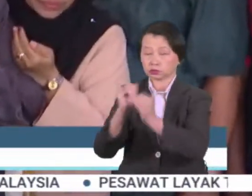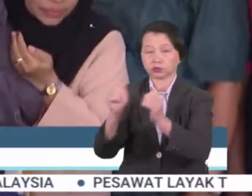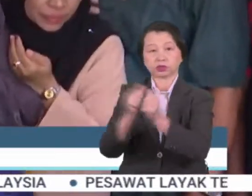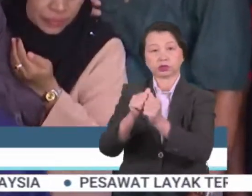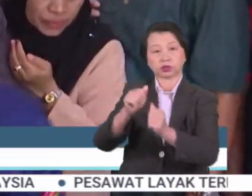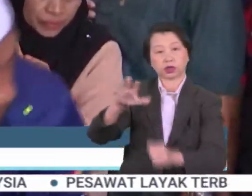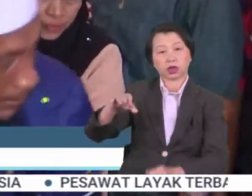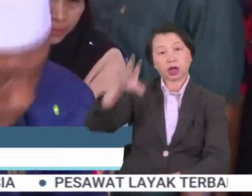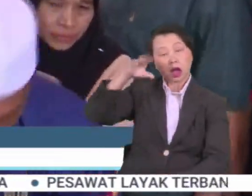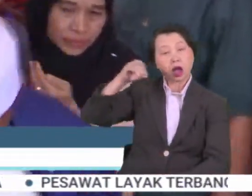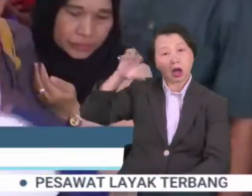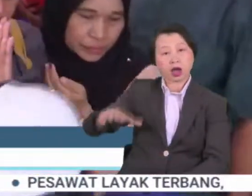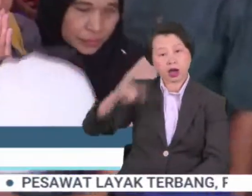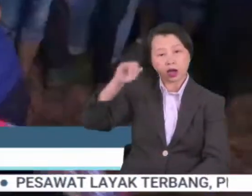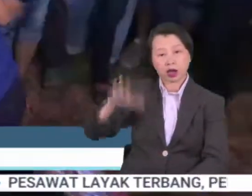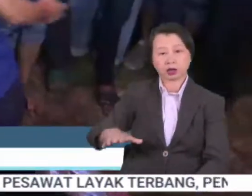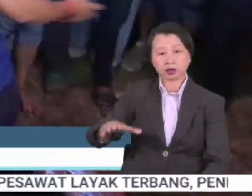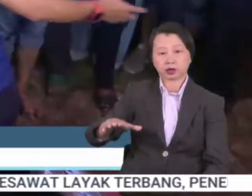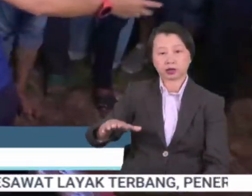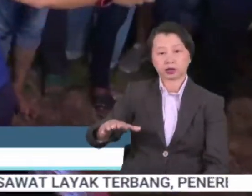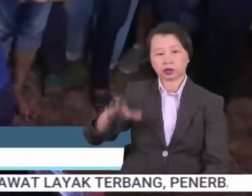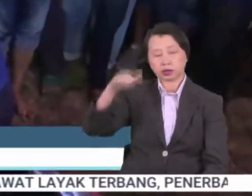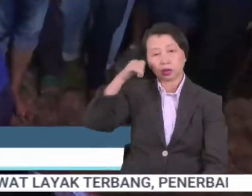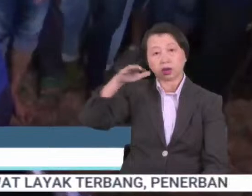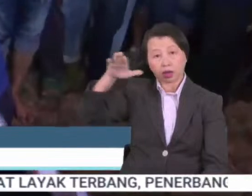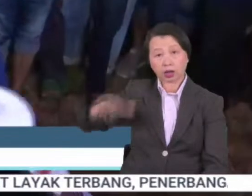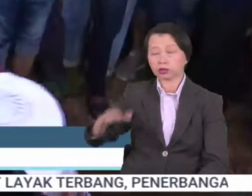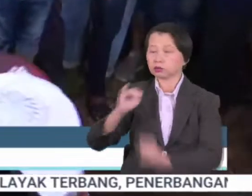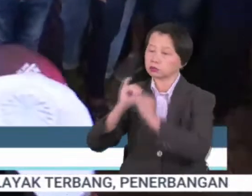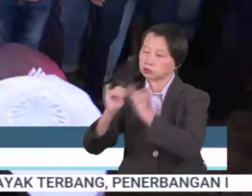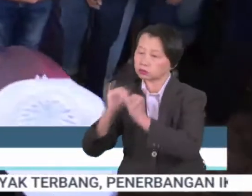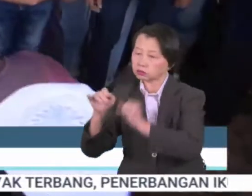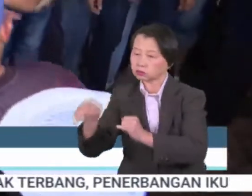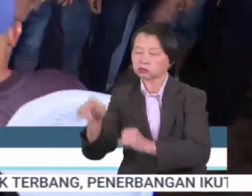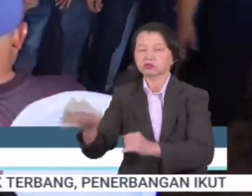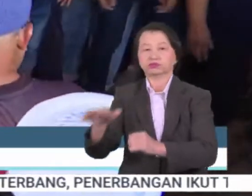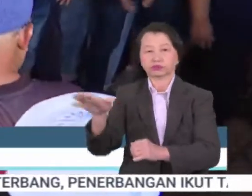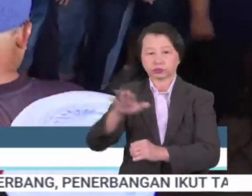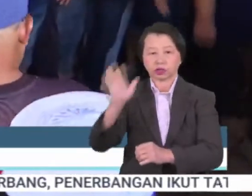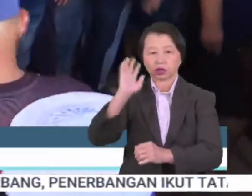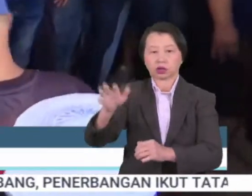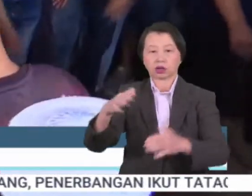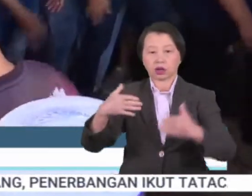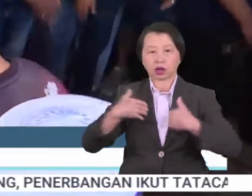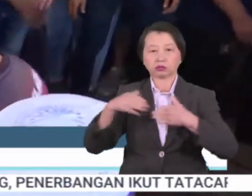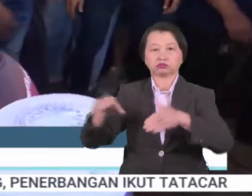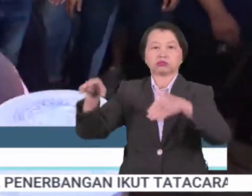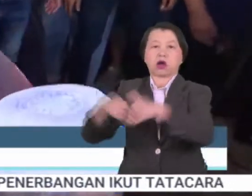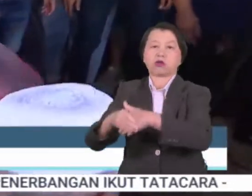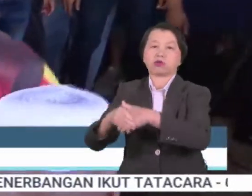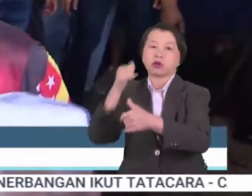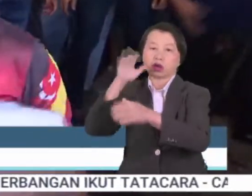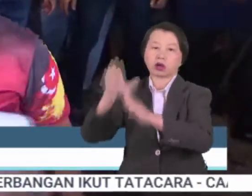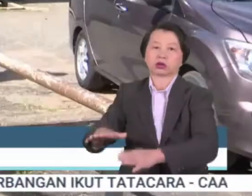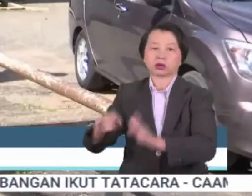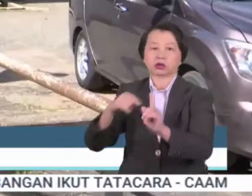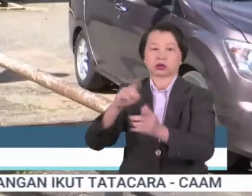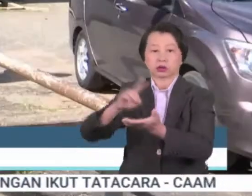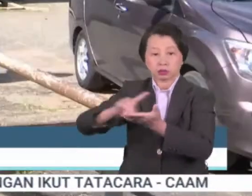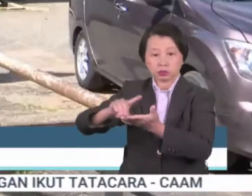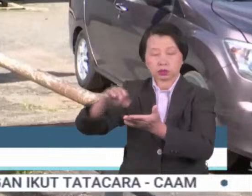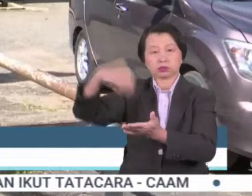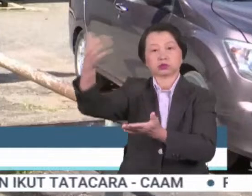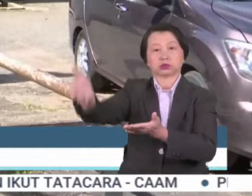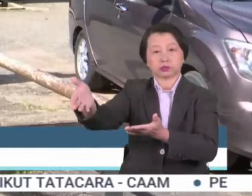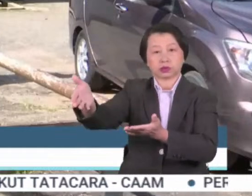adik Allah yarham iaitu norur Hidayah Mohamad salh yang juga akan dijangka melangsung perkahwinan pada minggu